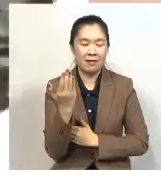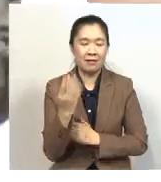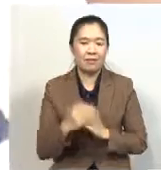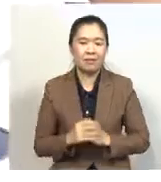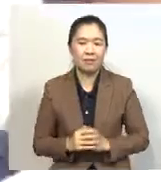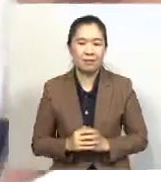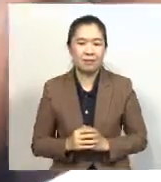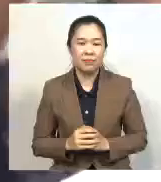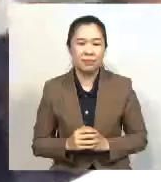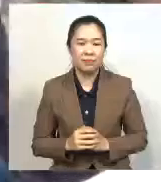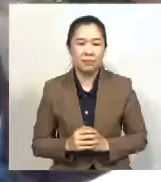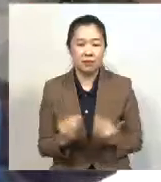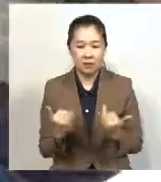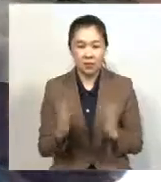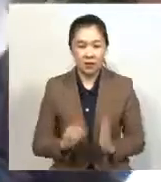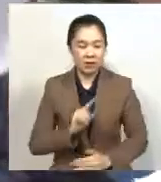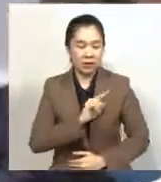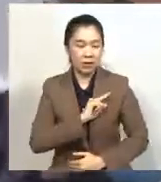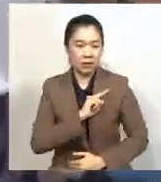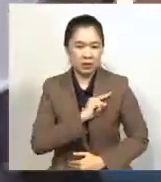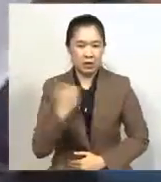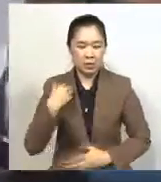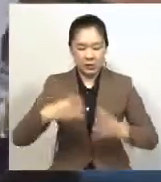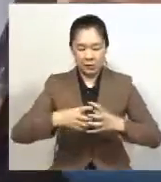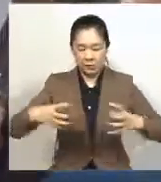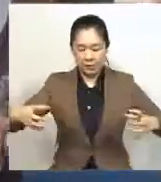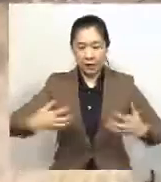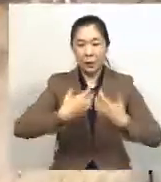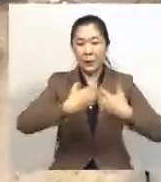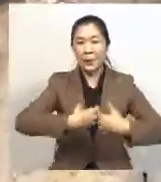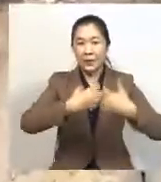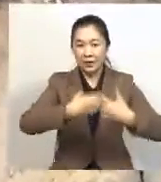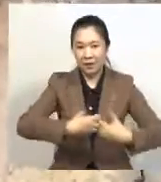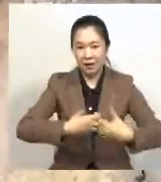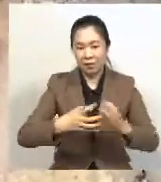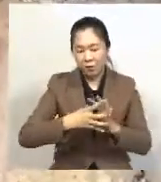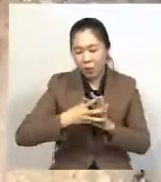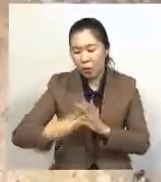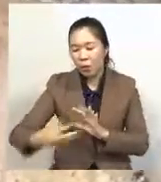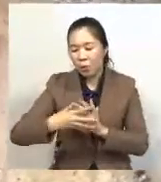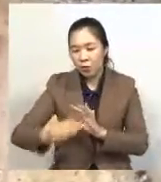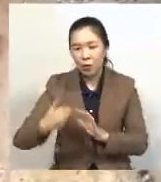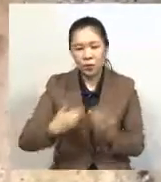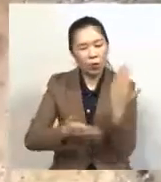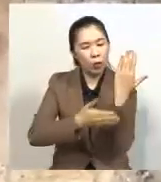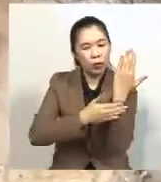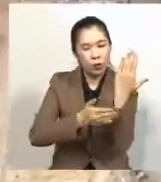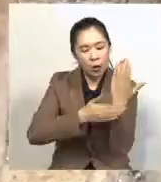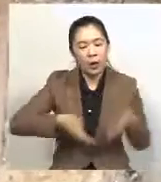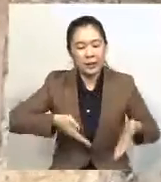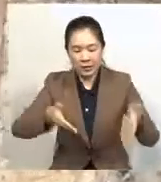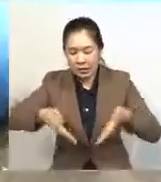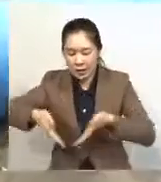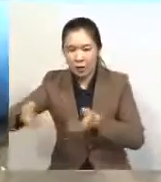ะที่บริเวณนี้เจ้าหน้าที่ก็เร่งใช้เครื่องสูบน้ำเข้าไปตามซอยแล้วก็ถนนต่างๆที่มีน้ำท่วม